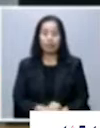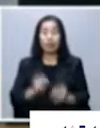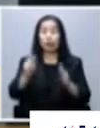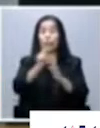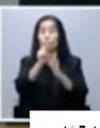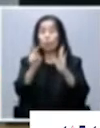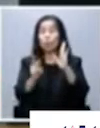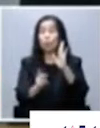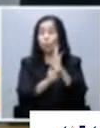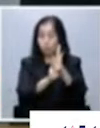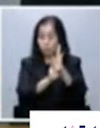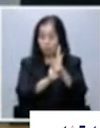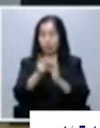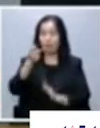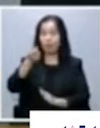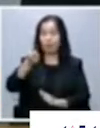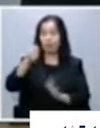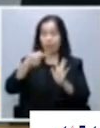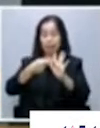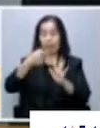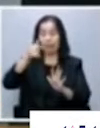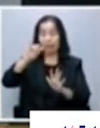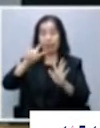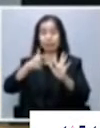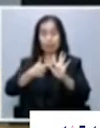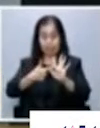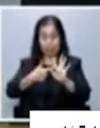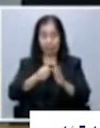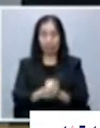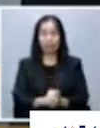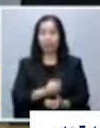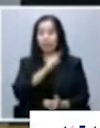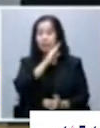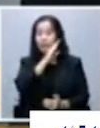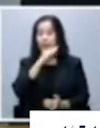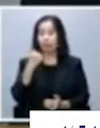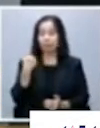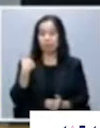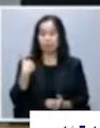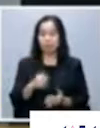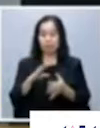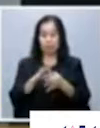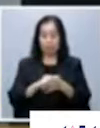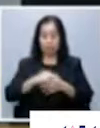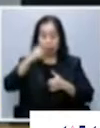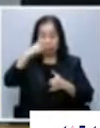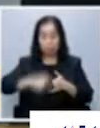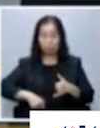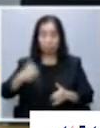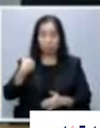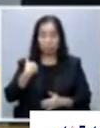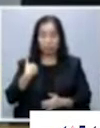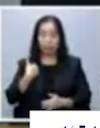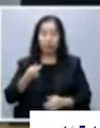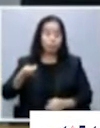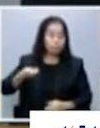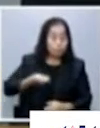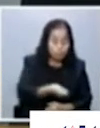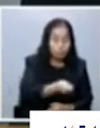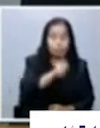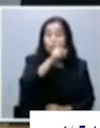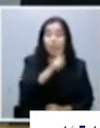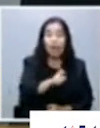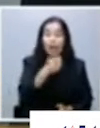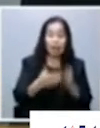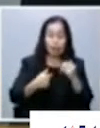าเป็นตัวอย่างในกรณีที่มีเพื่อนบ้านไปทำฆาตกรรมคนตาย